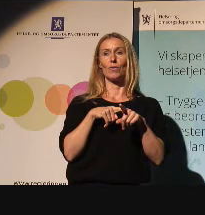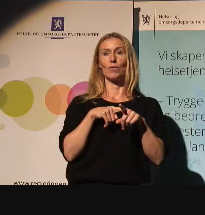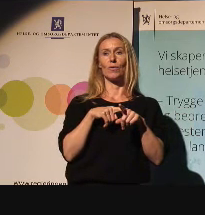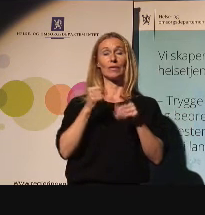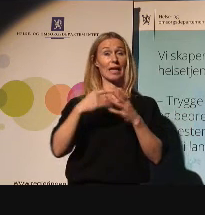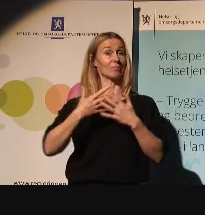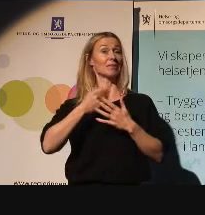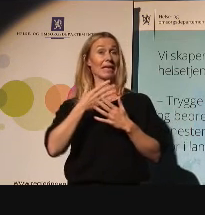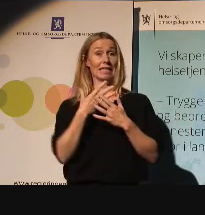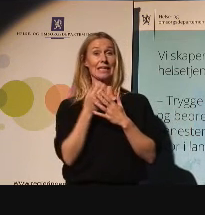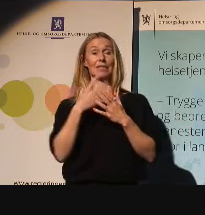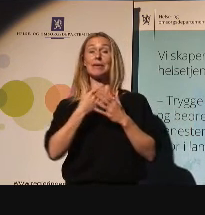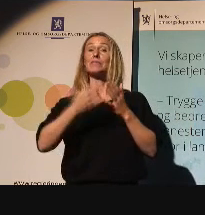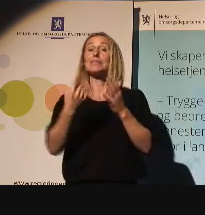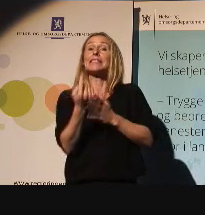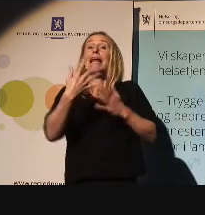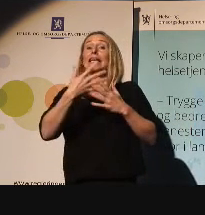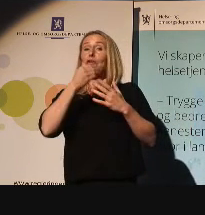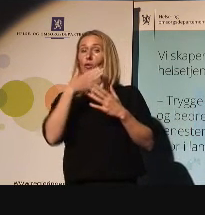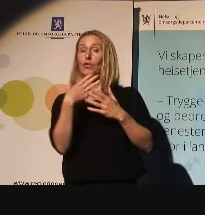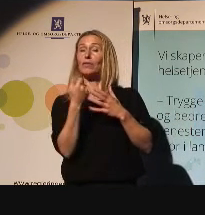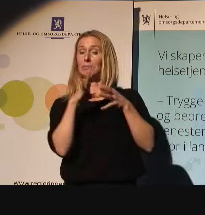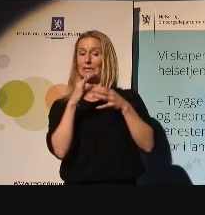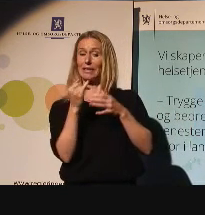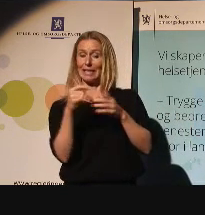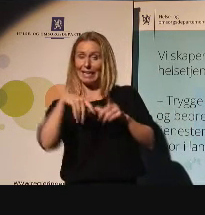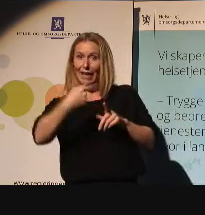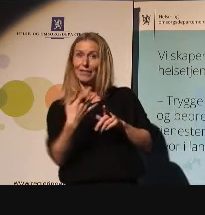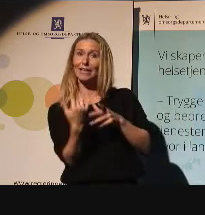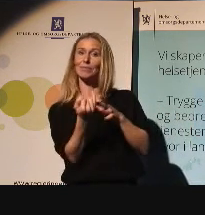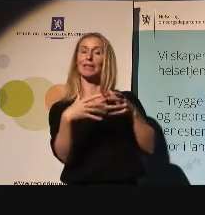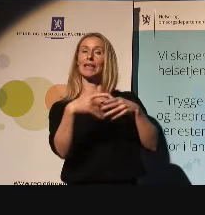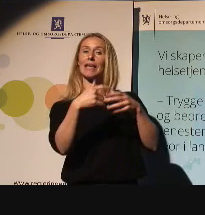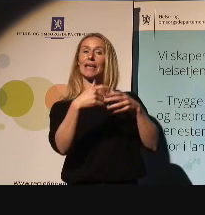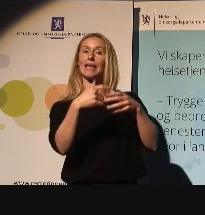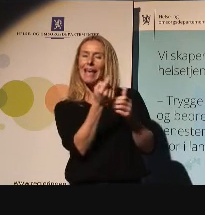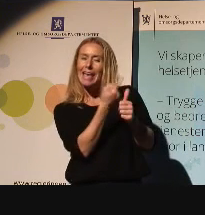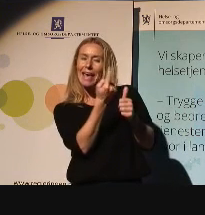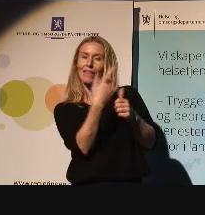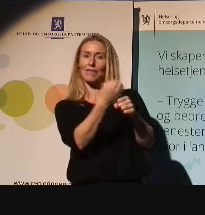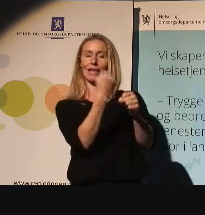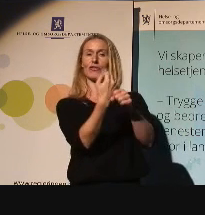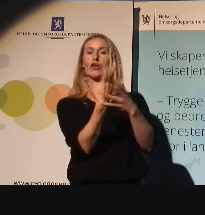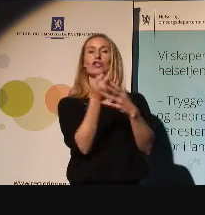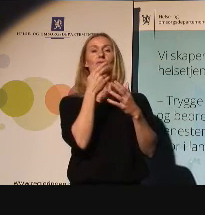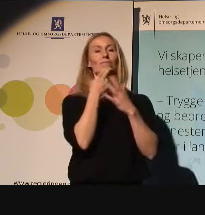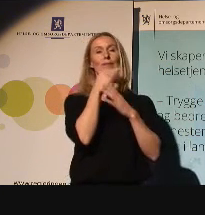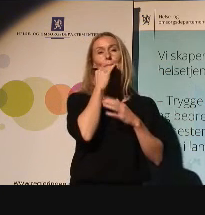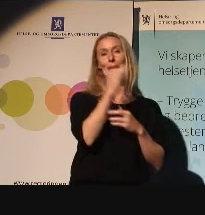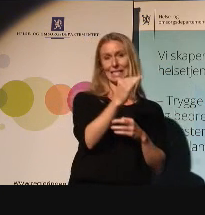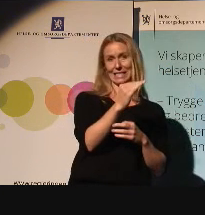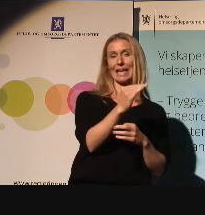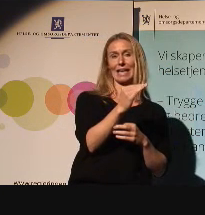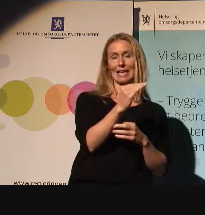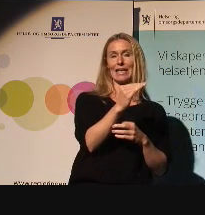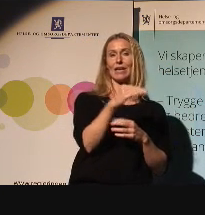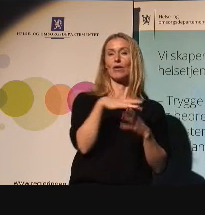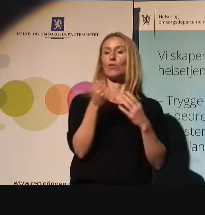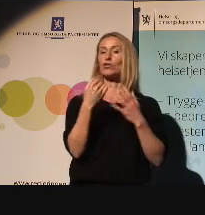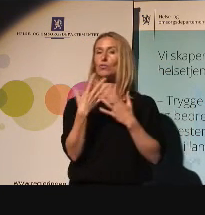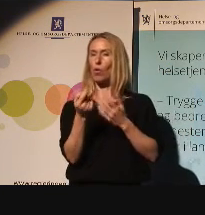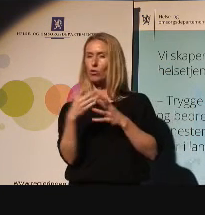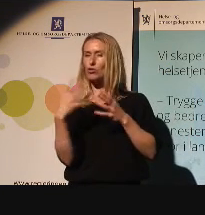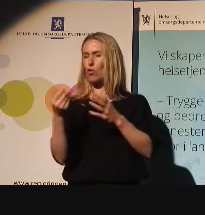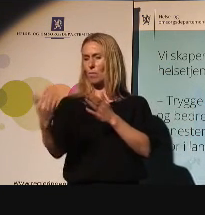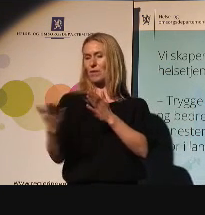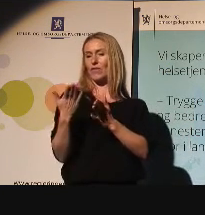kjente meg særlig igjen i det ene verktøyet, som mestring, og som også noe som vil gå som en rød tråd gjennom de